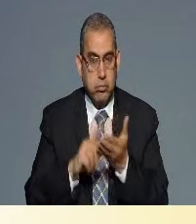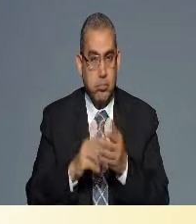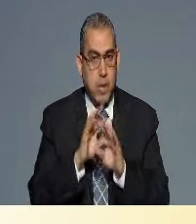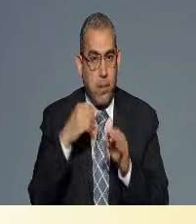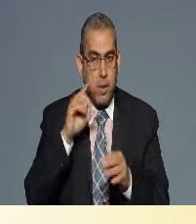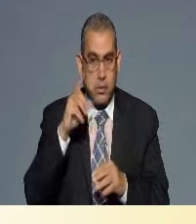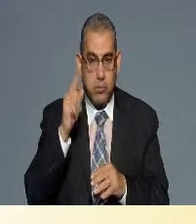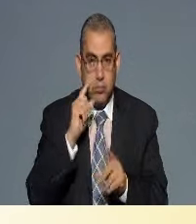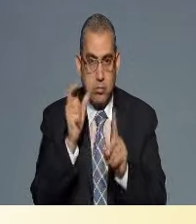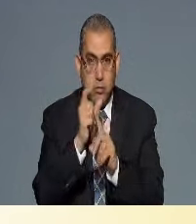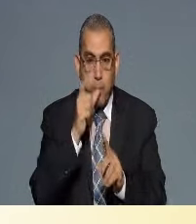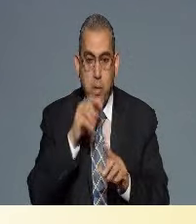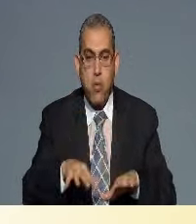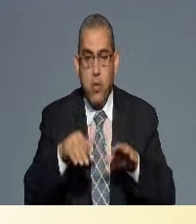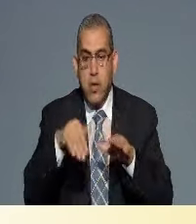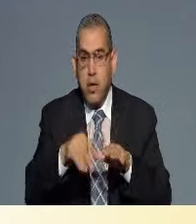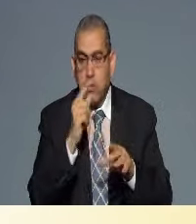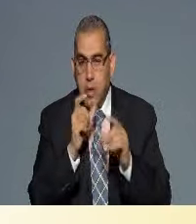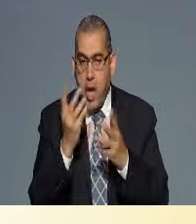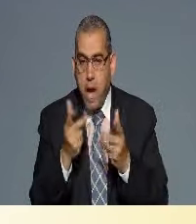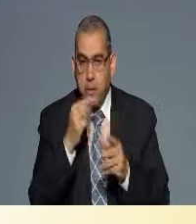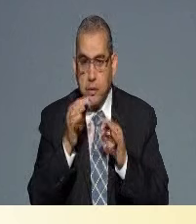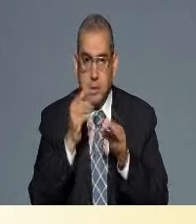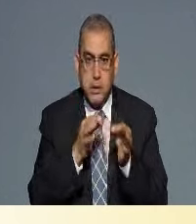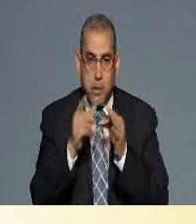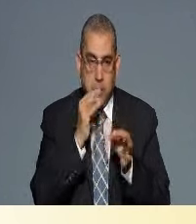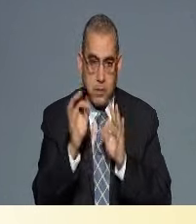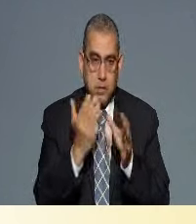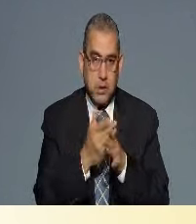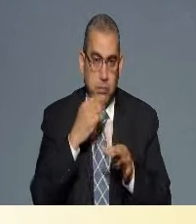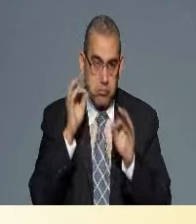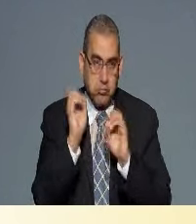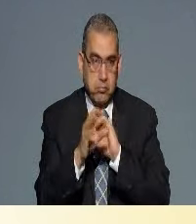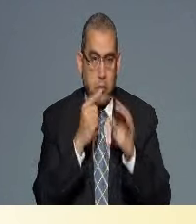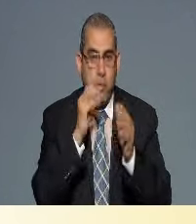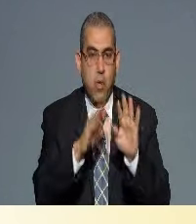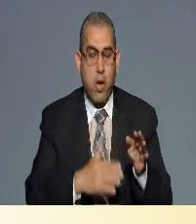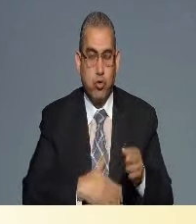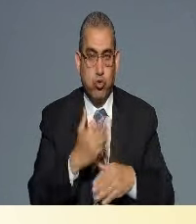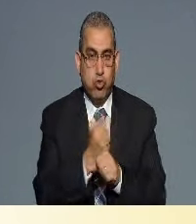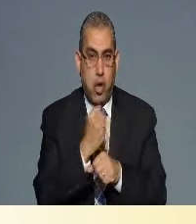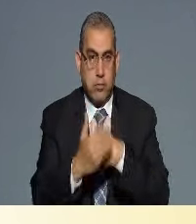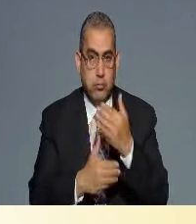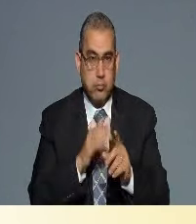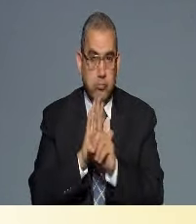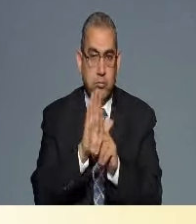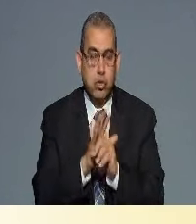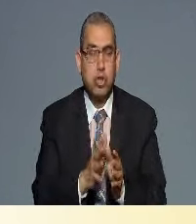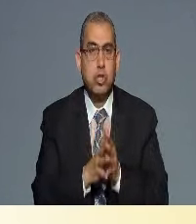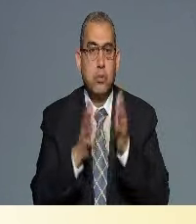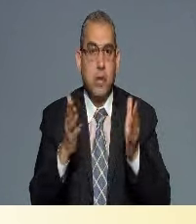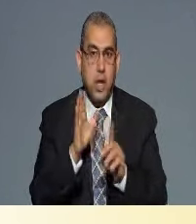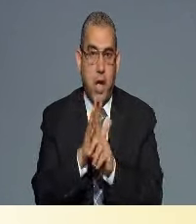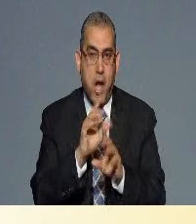والرقابة على المخزون الجوفي والرقابة على المياه، ودايما سيادتك في يعني دعم كبير جدا ودعم فني